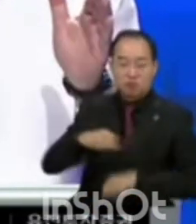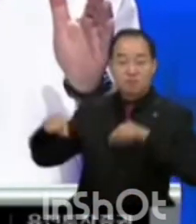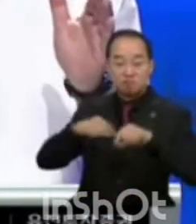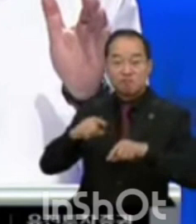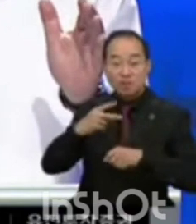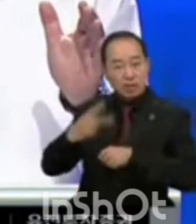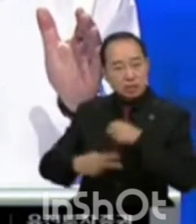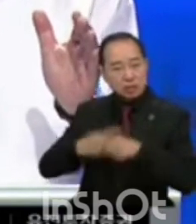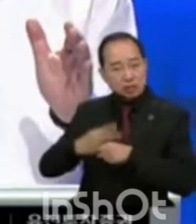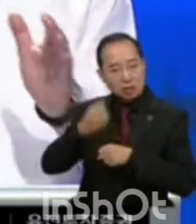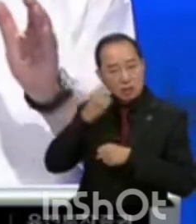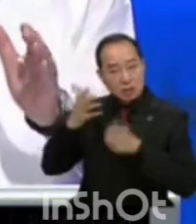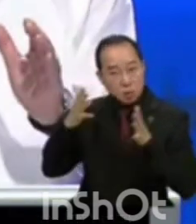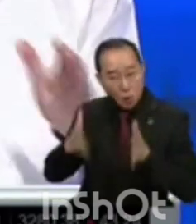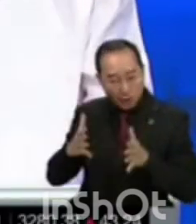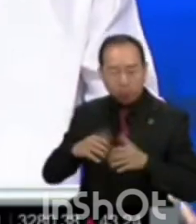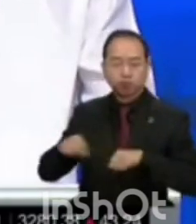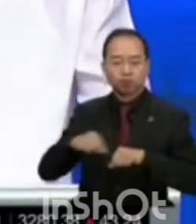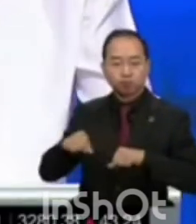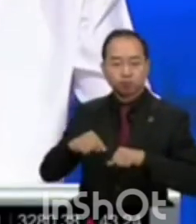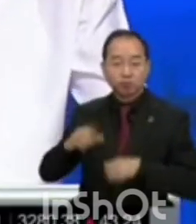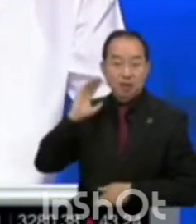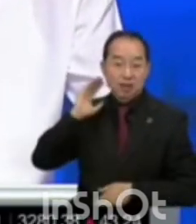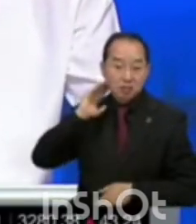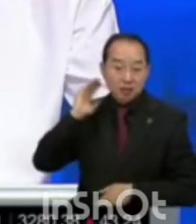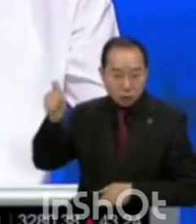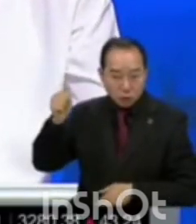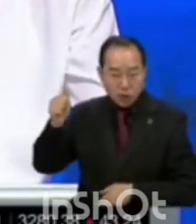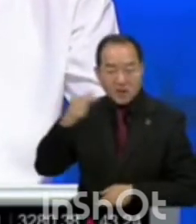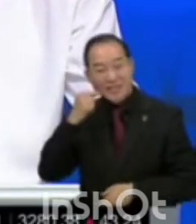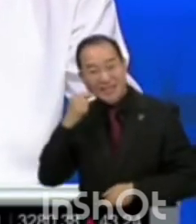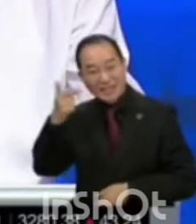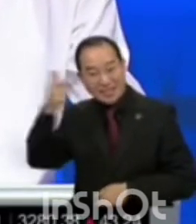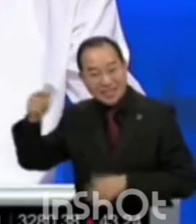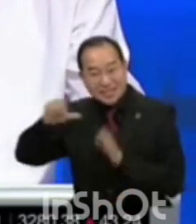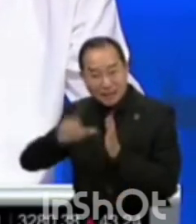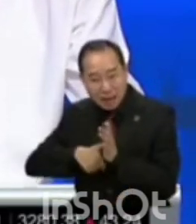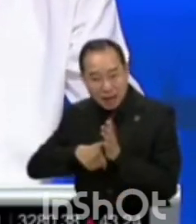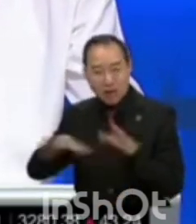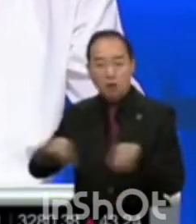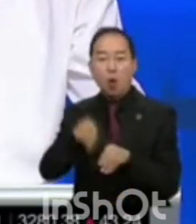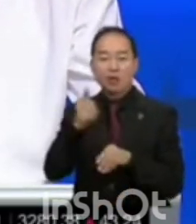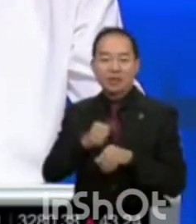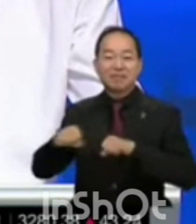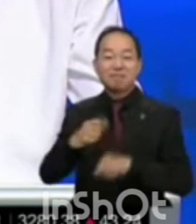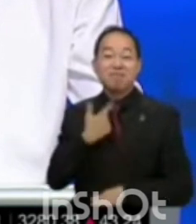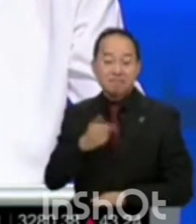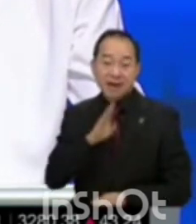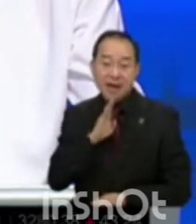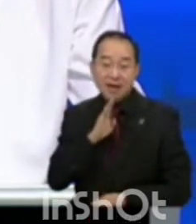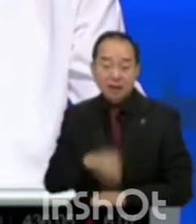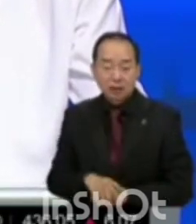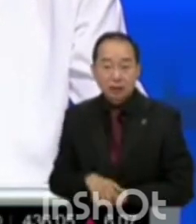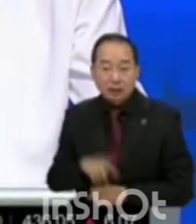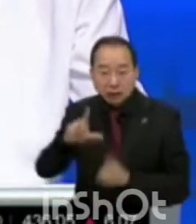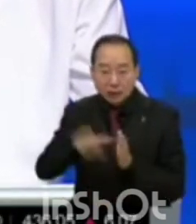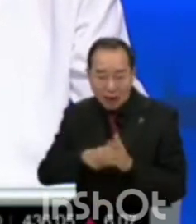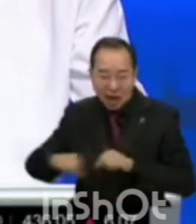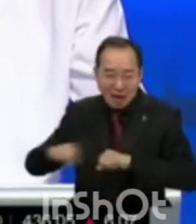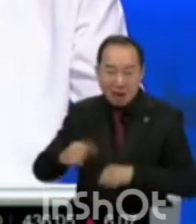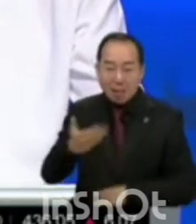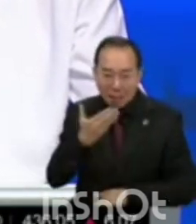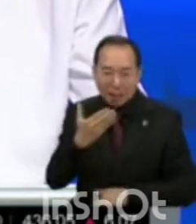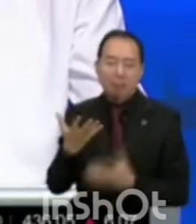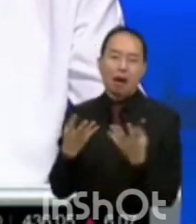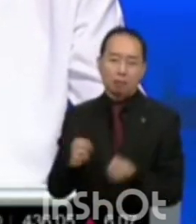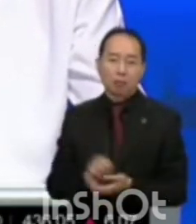정말 대통령님의 지지율이 높을 때 이제 총리 역할을 하셨기 때문에 하실 수 있는 일도 정말로 많으셨을 것 같아요.